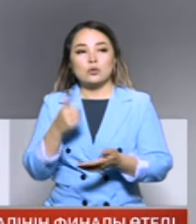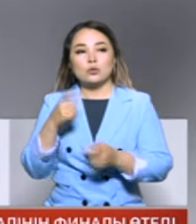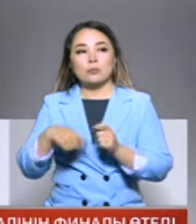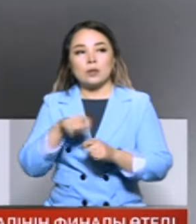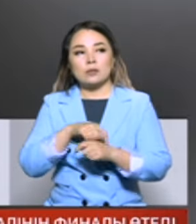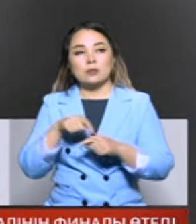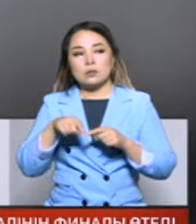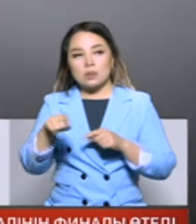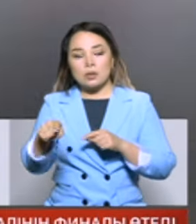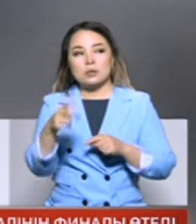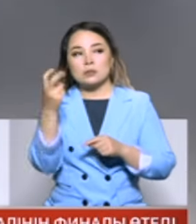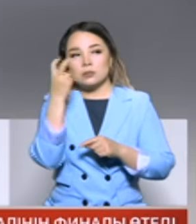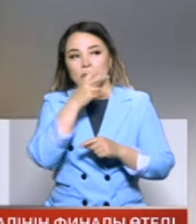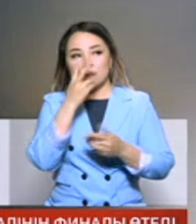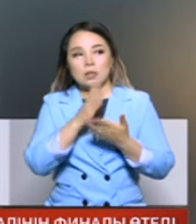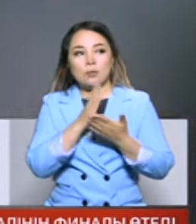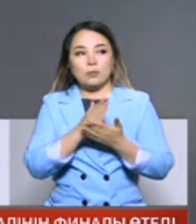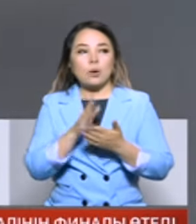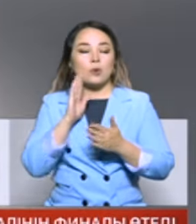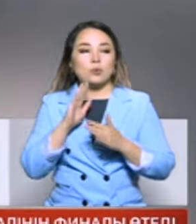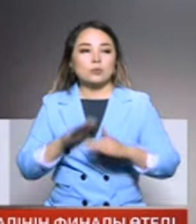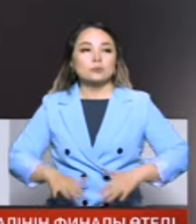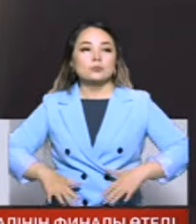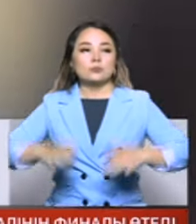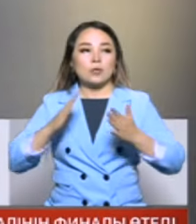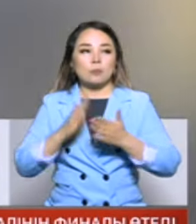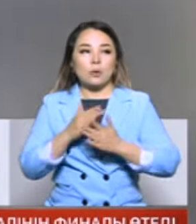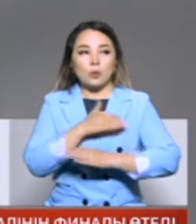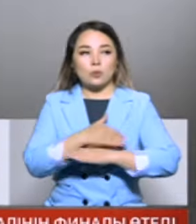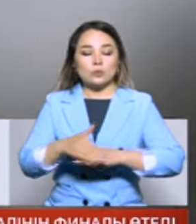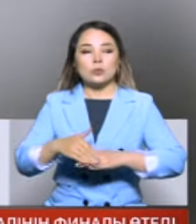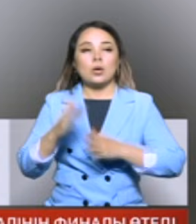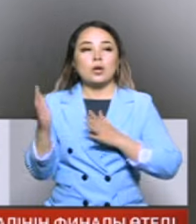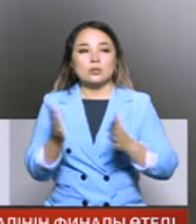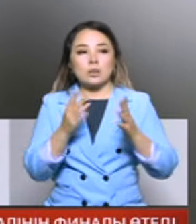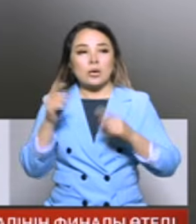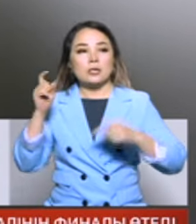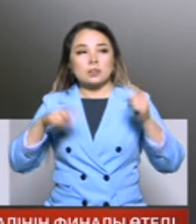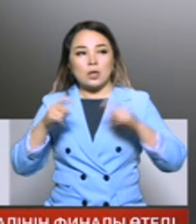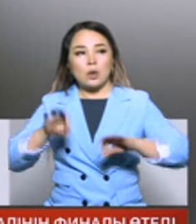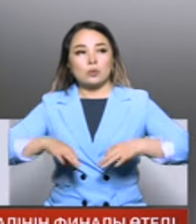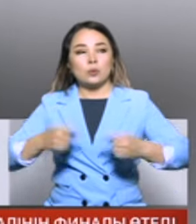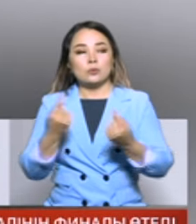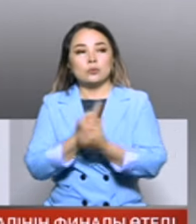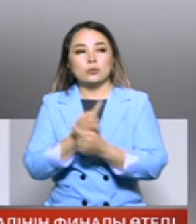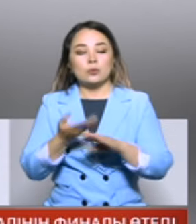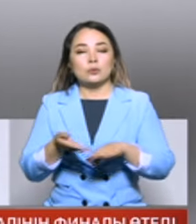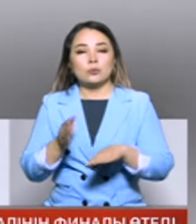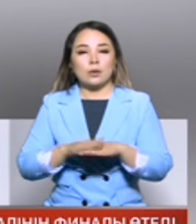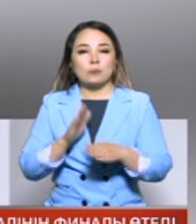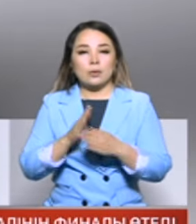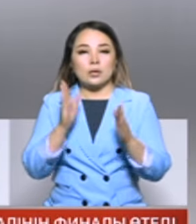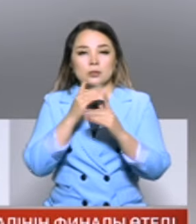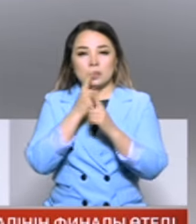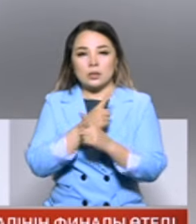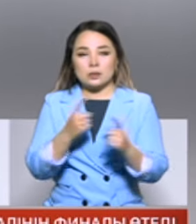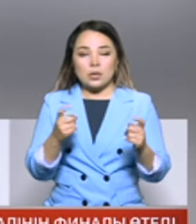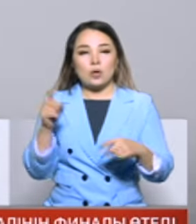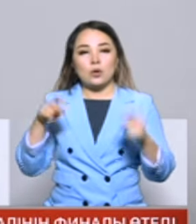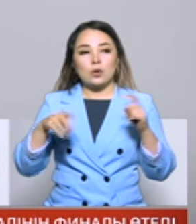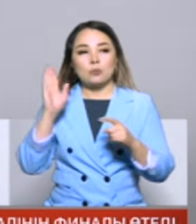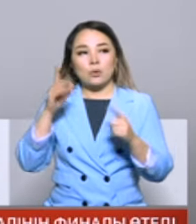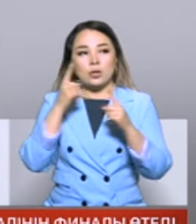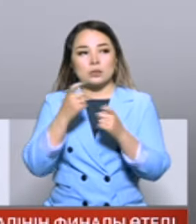көру мүмкіндігі қиындады. Көшелер суға толды. Жаумен бірге жел тұрды. Көлік қозғалысында қиындықтар туды. Синоптиктер бүгін жауын